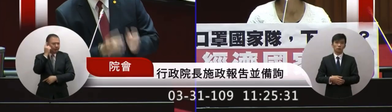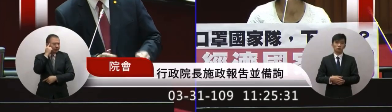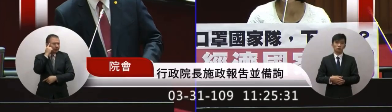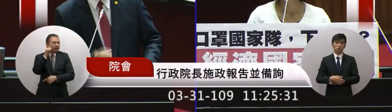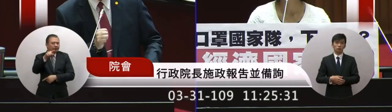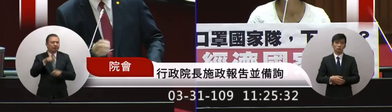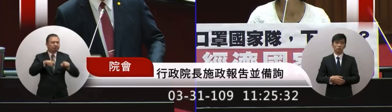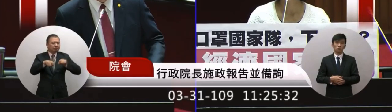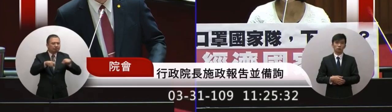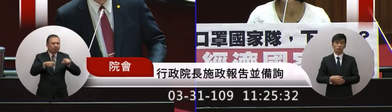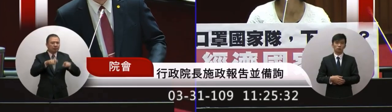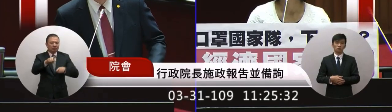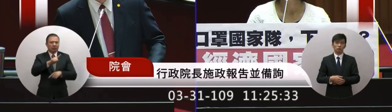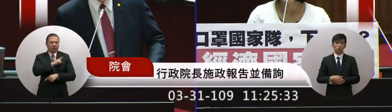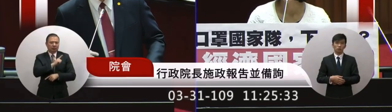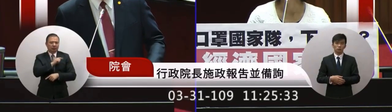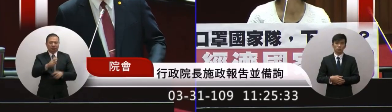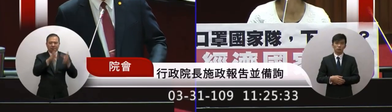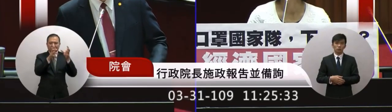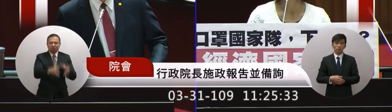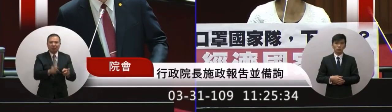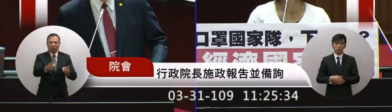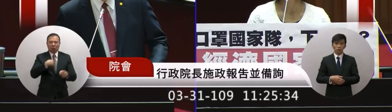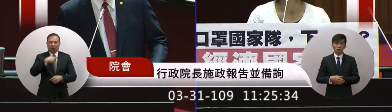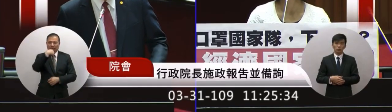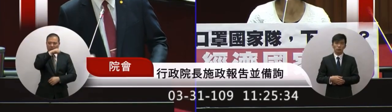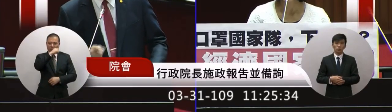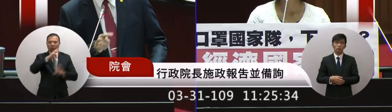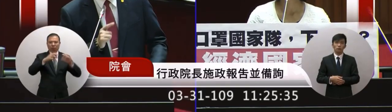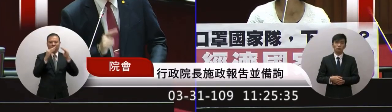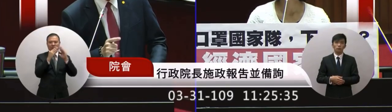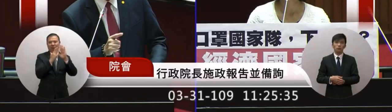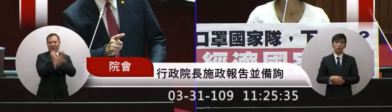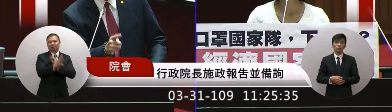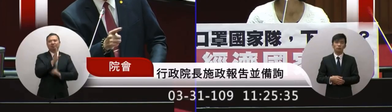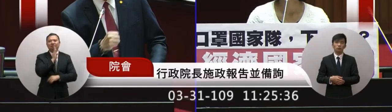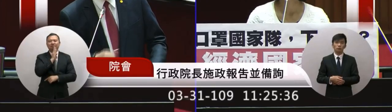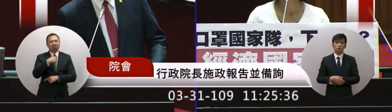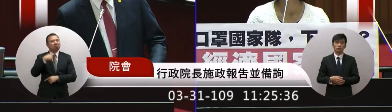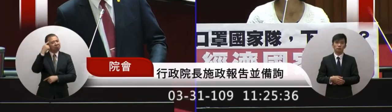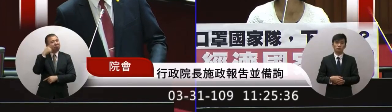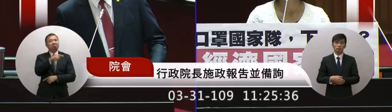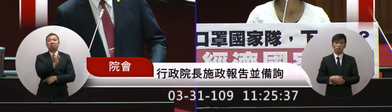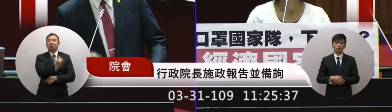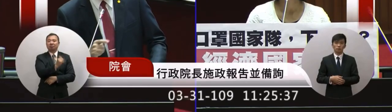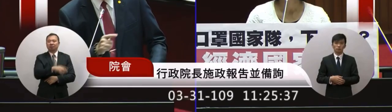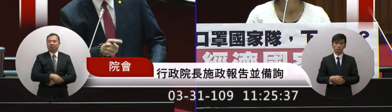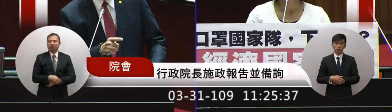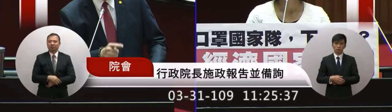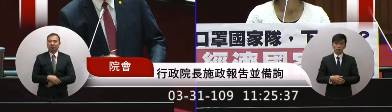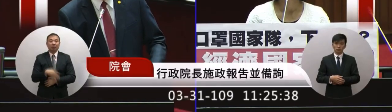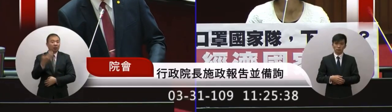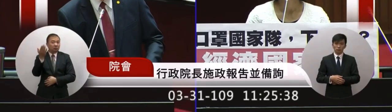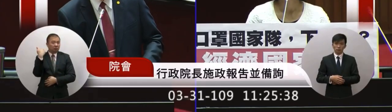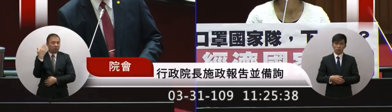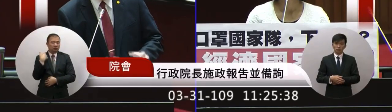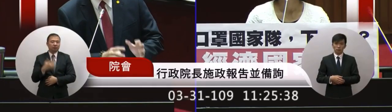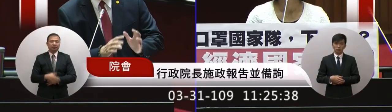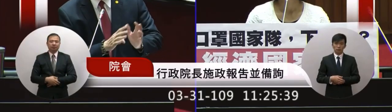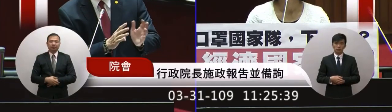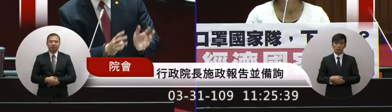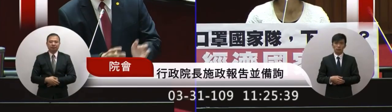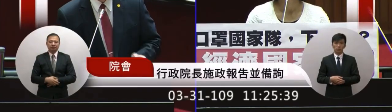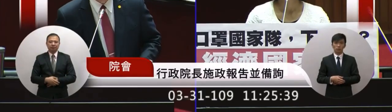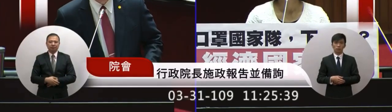以这个行业内底国家队，我讲安尼个真好，尤其透过谈判者一种过去，咱这